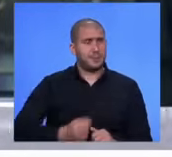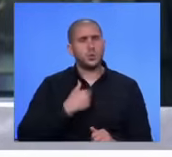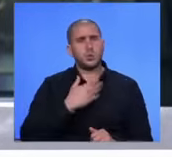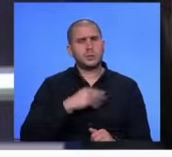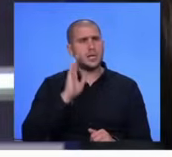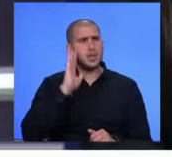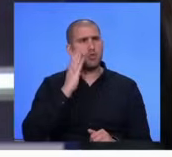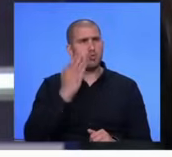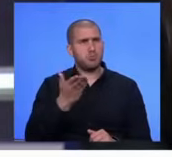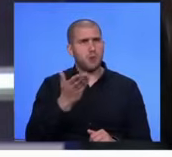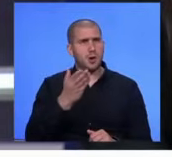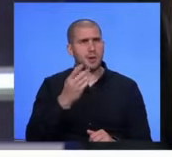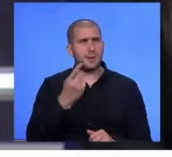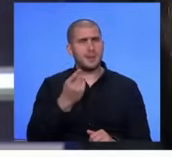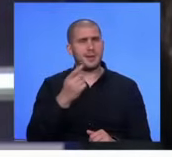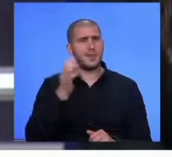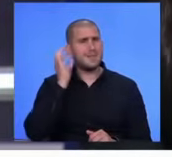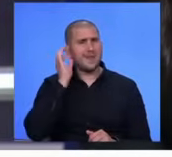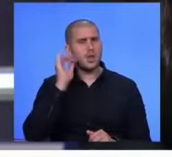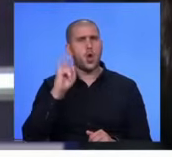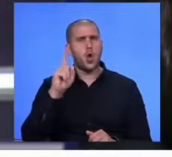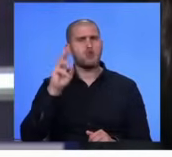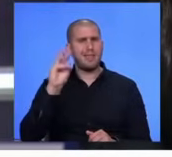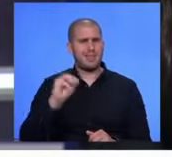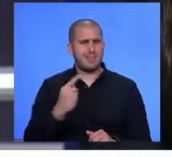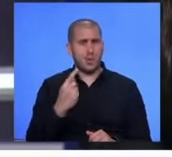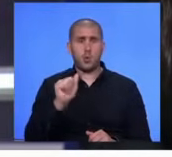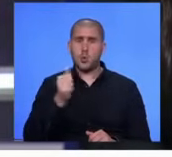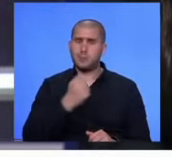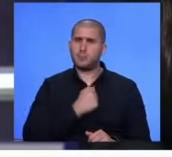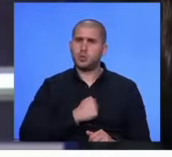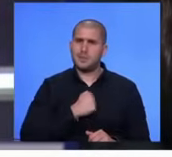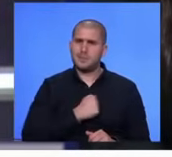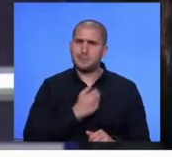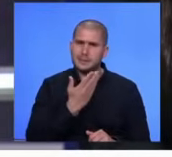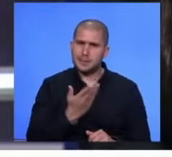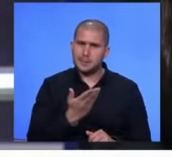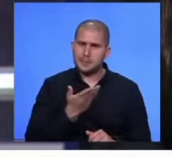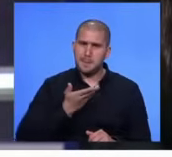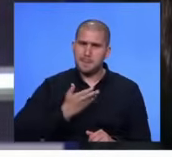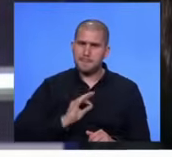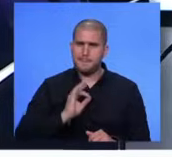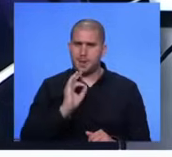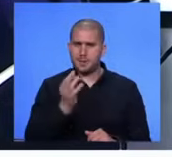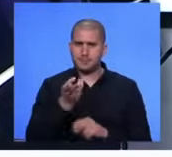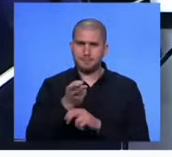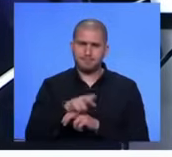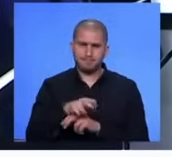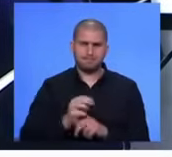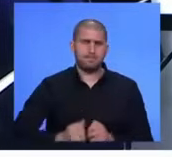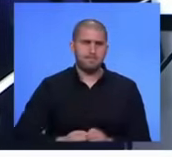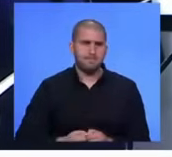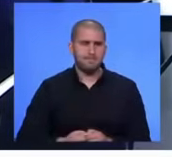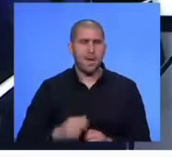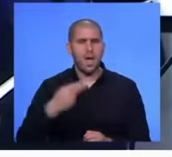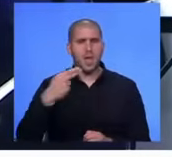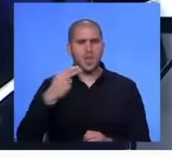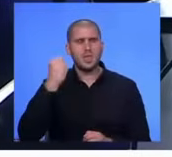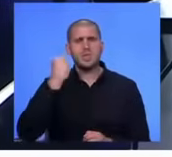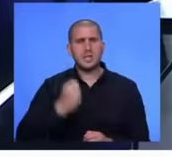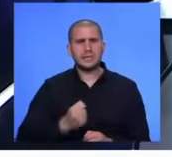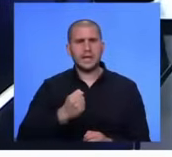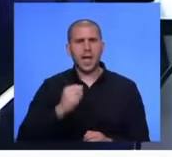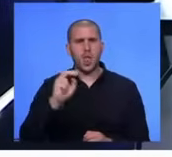לשמוע אותך, גברת חושן. קודם כל, משתתפים בצערך על ביתך הדר שנרצחה